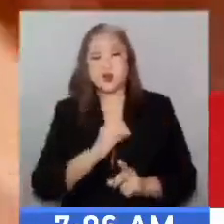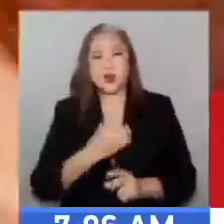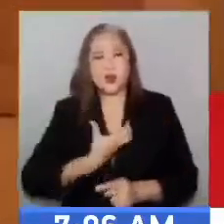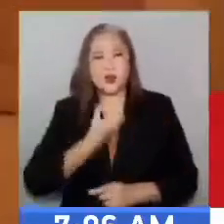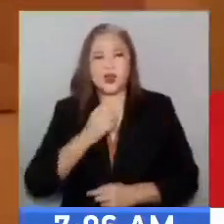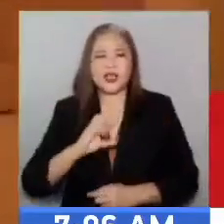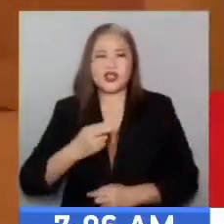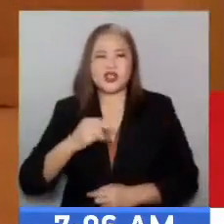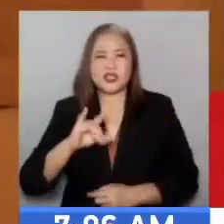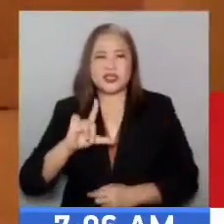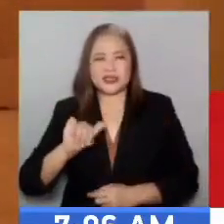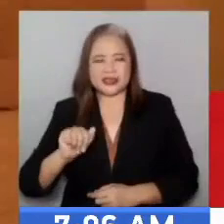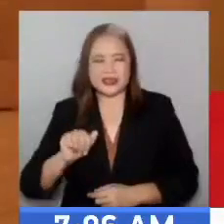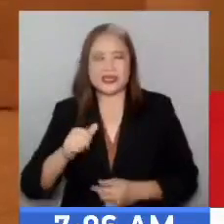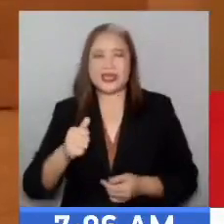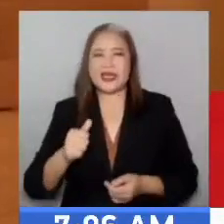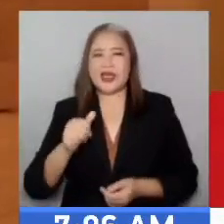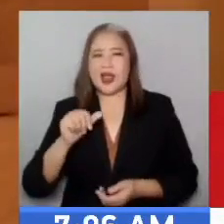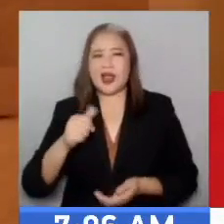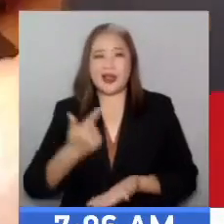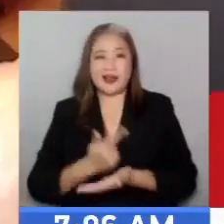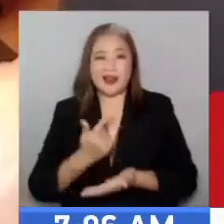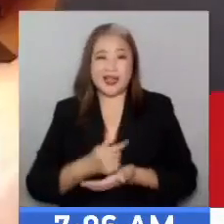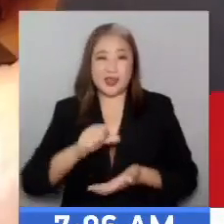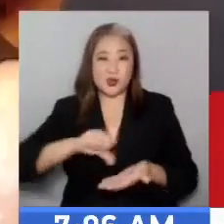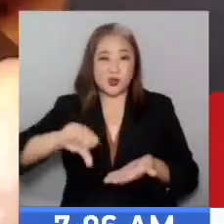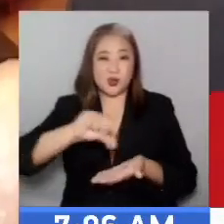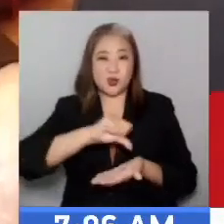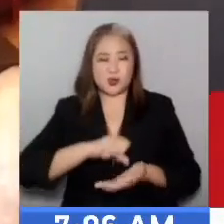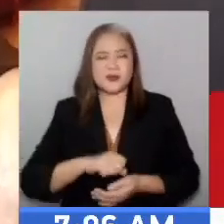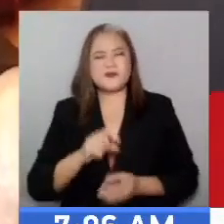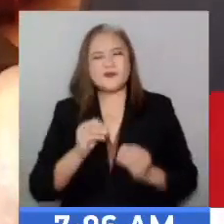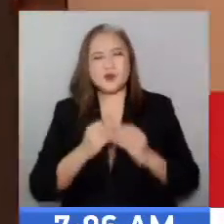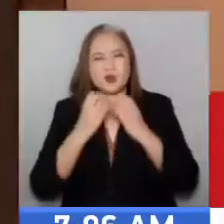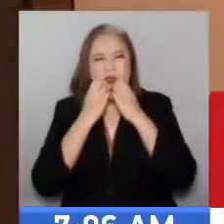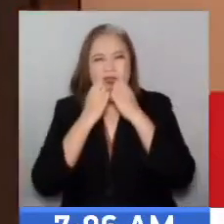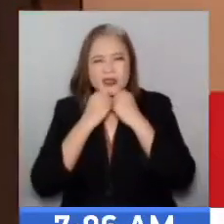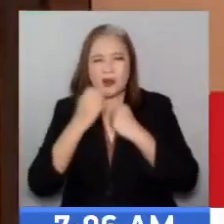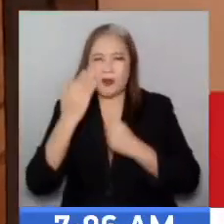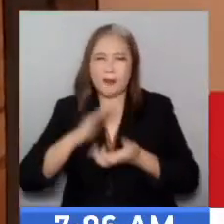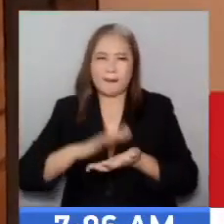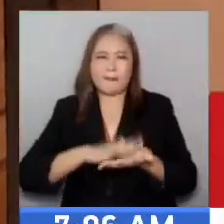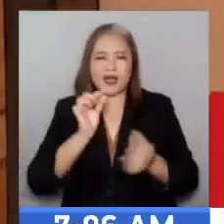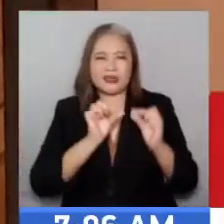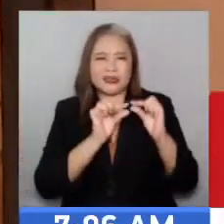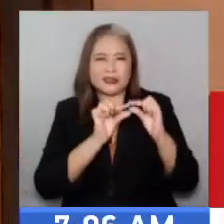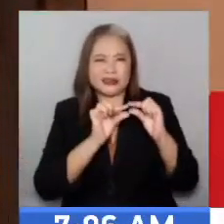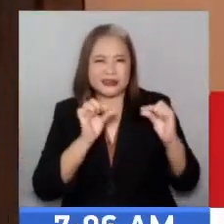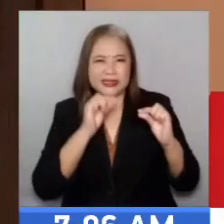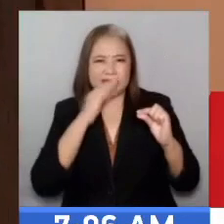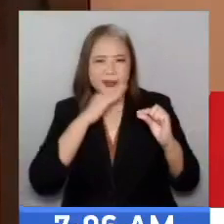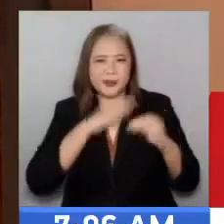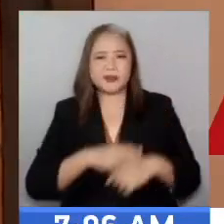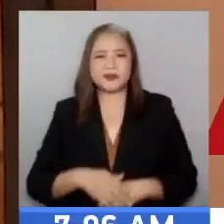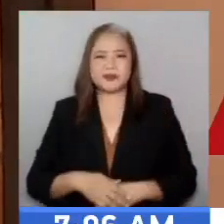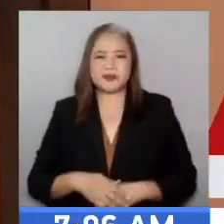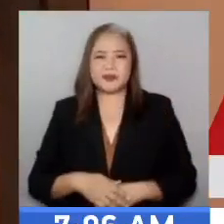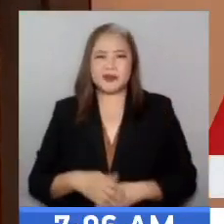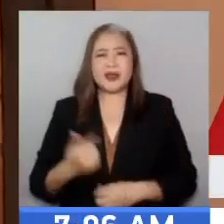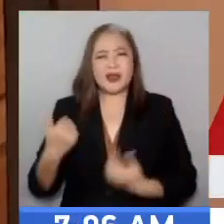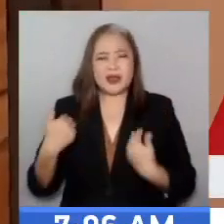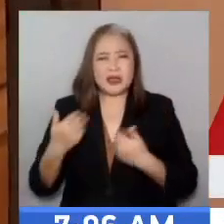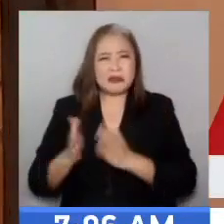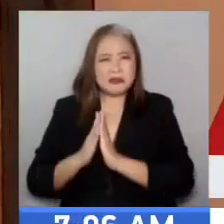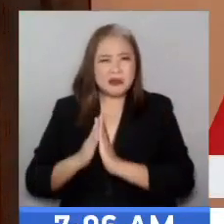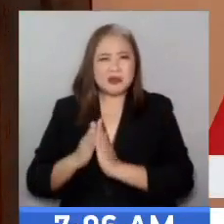sauce. Mas tipid daw kasi ito ngayong napakataas ng presyo ng siling labuyo. Lagi naman kami naghihingi pero walang binibigay sa amin. Siguro dahil